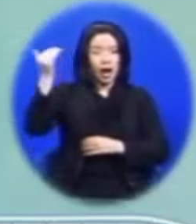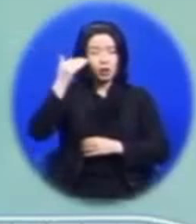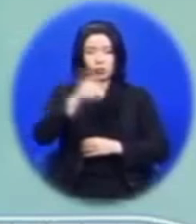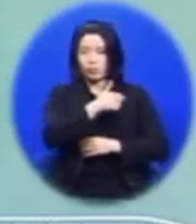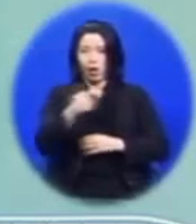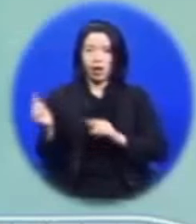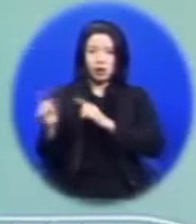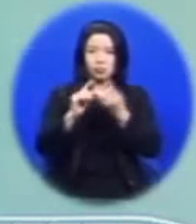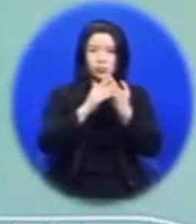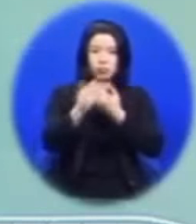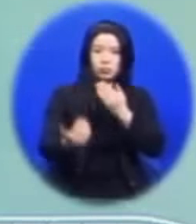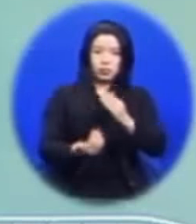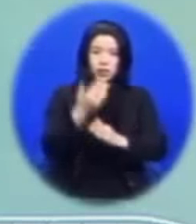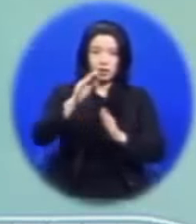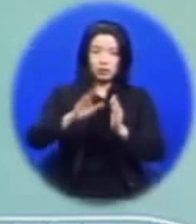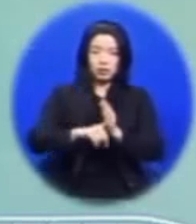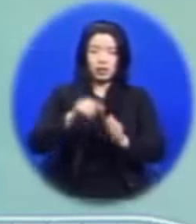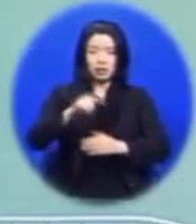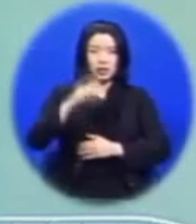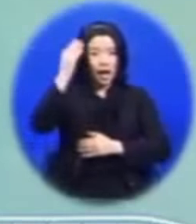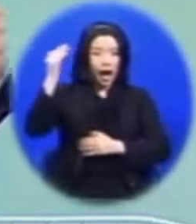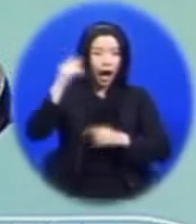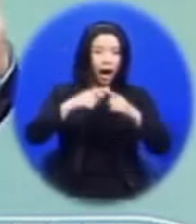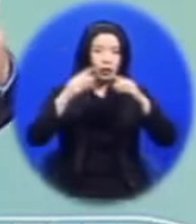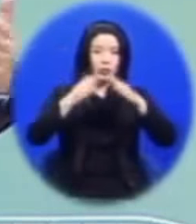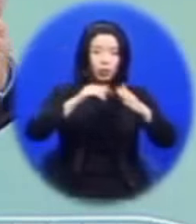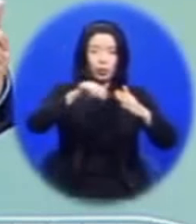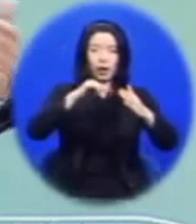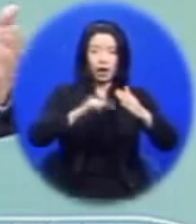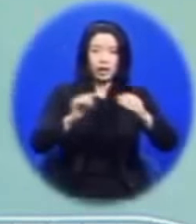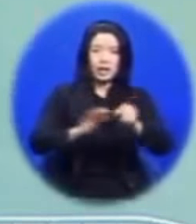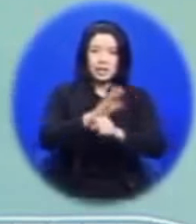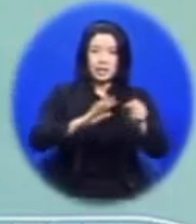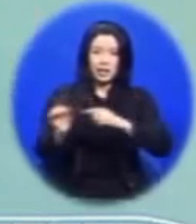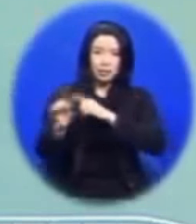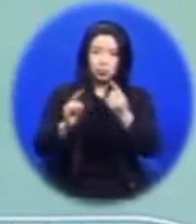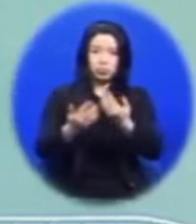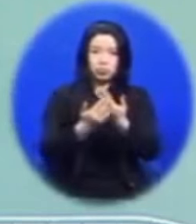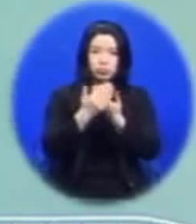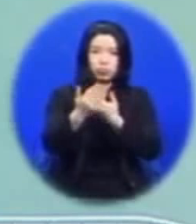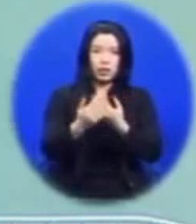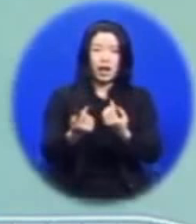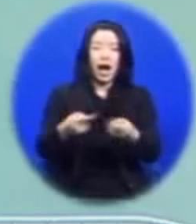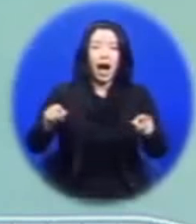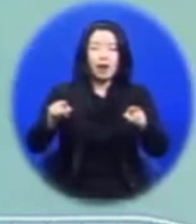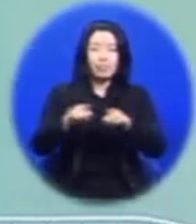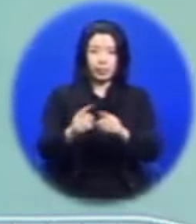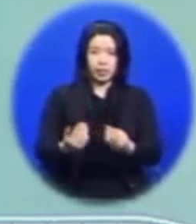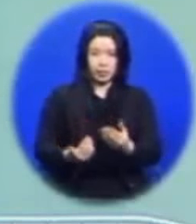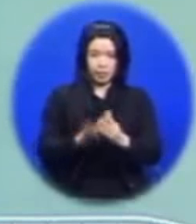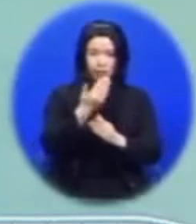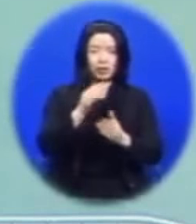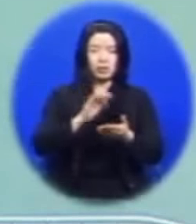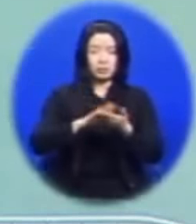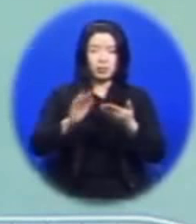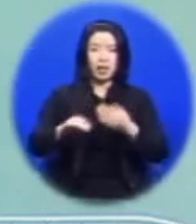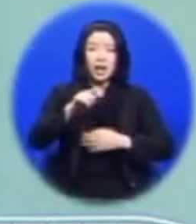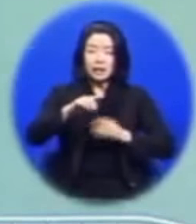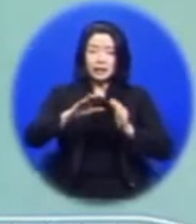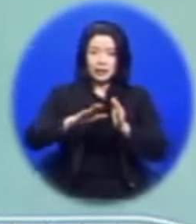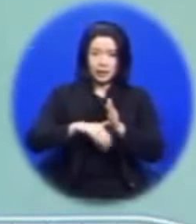때 그때 한국 교회 안에 사랑의 부흥이 같이 일어났습니다 그때